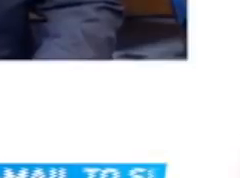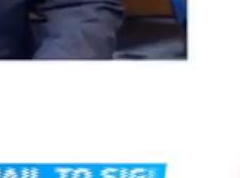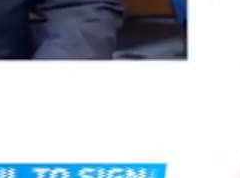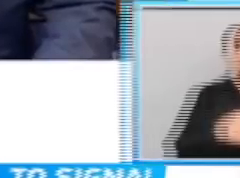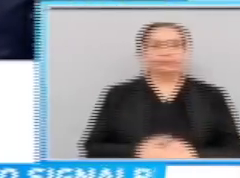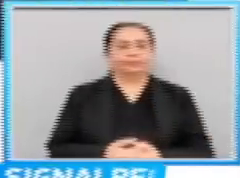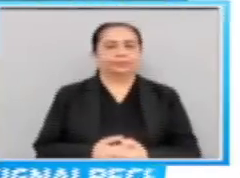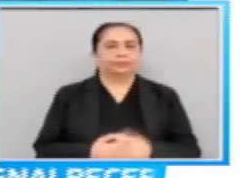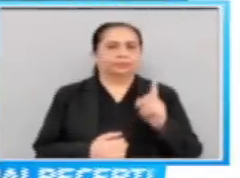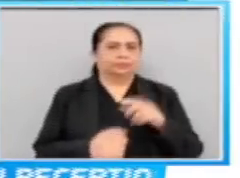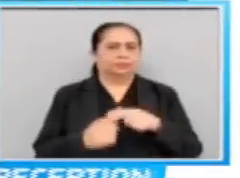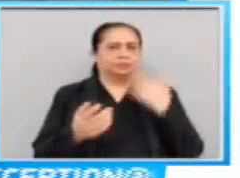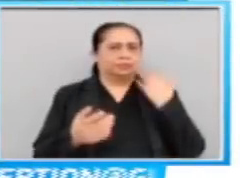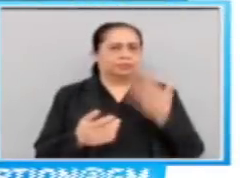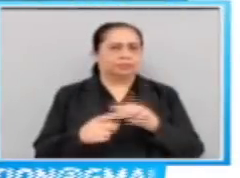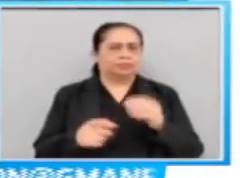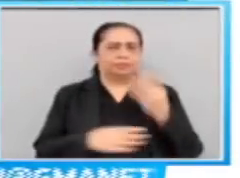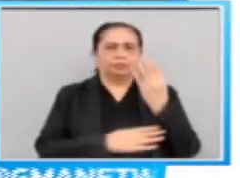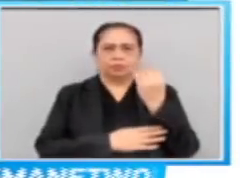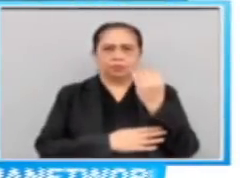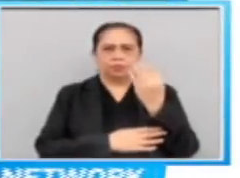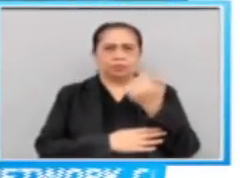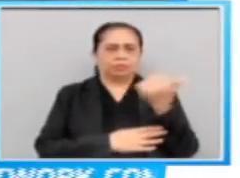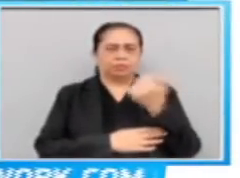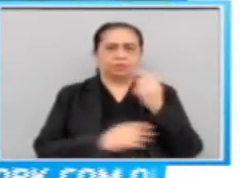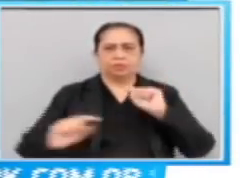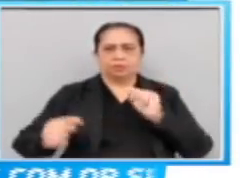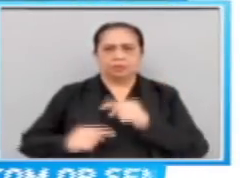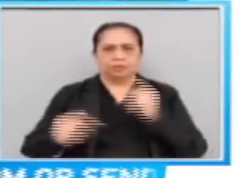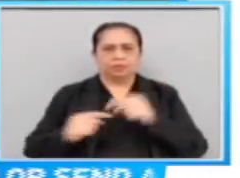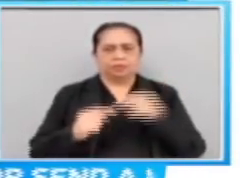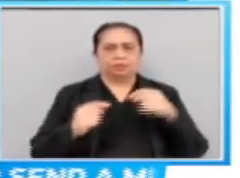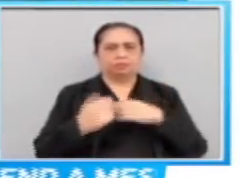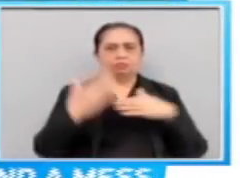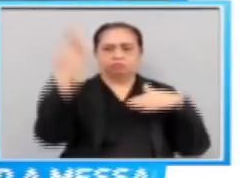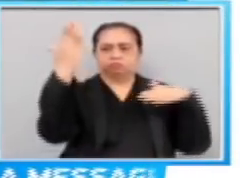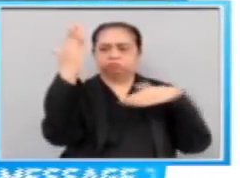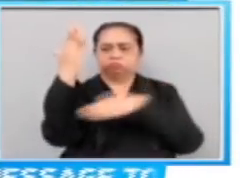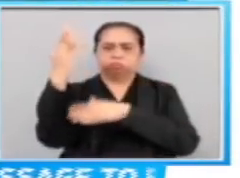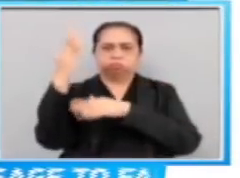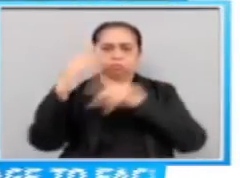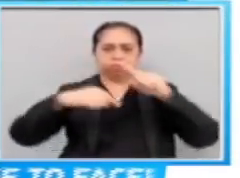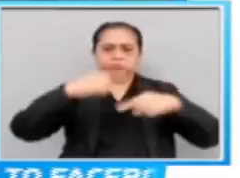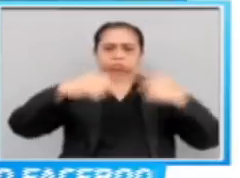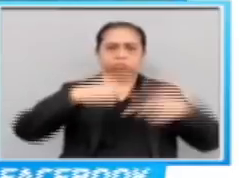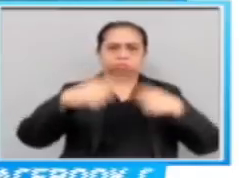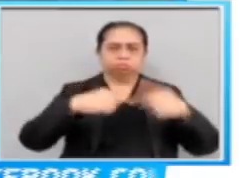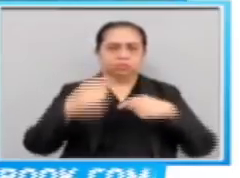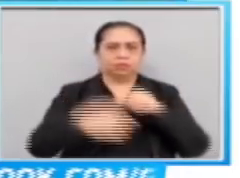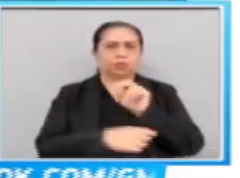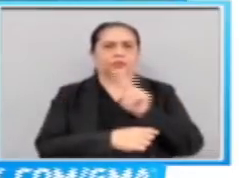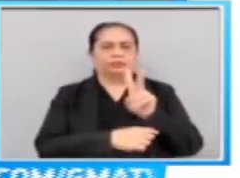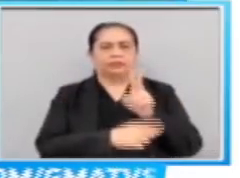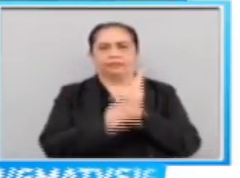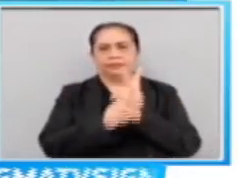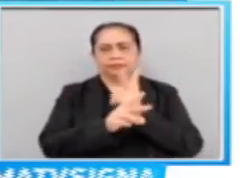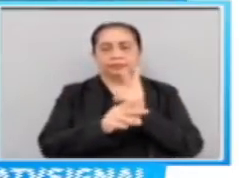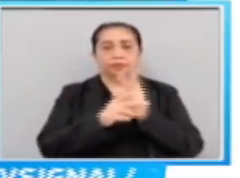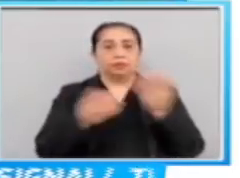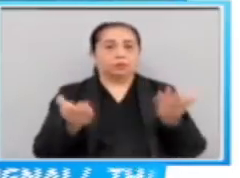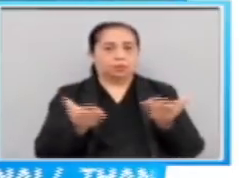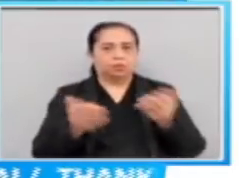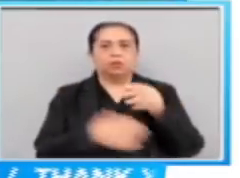isang nasawi at 14 na iba pa ang sugatan sa pagbangga sa puno at pagbaliktad ng isang UV Express van sa Quezon City.